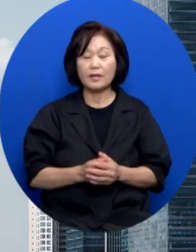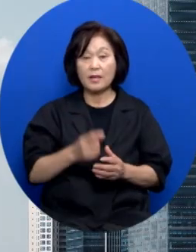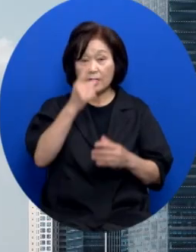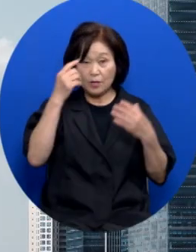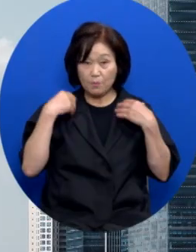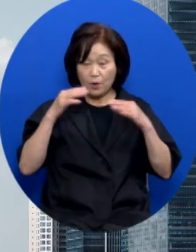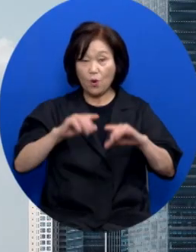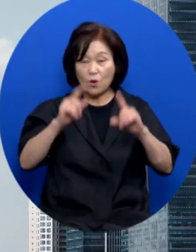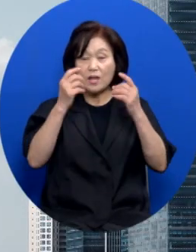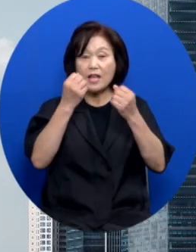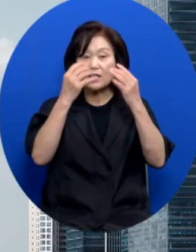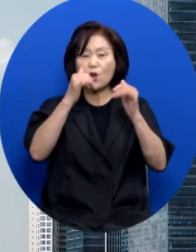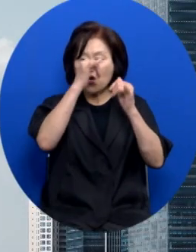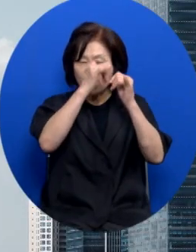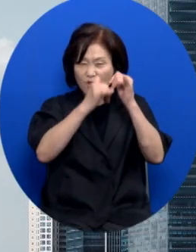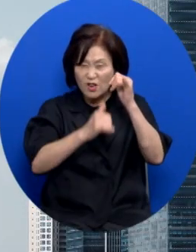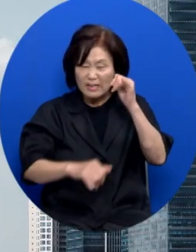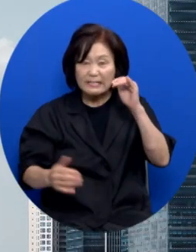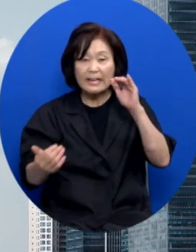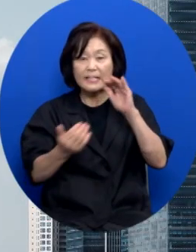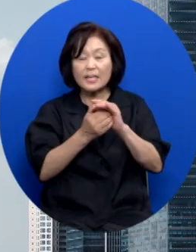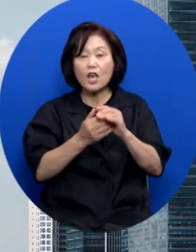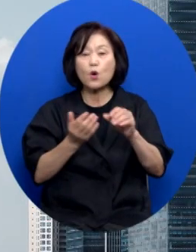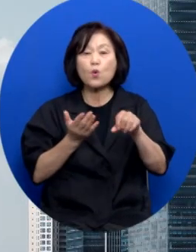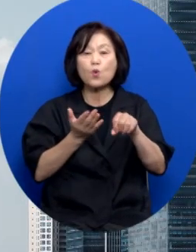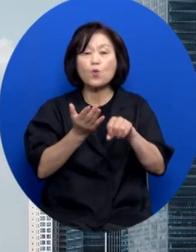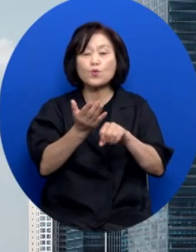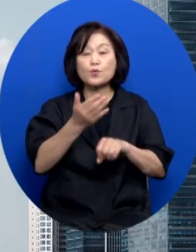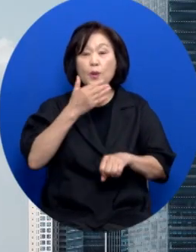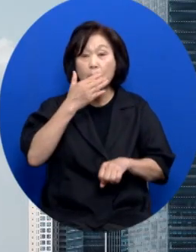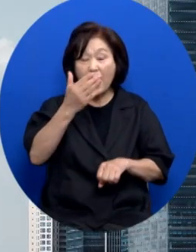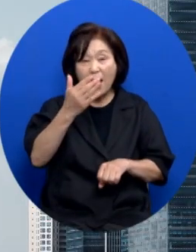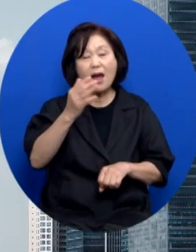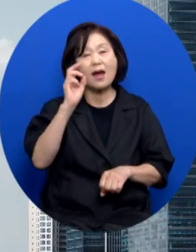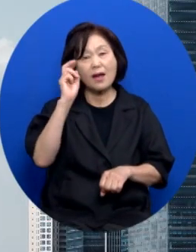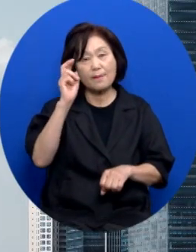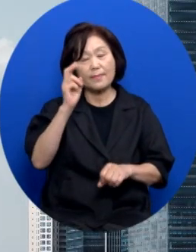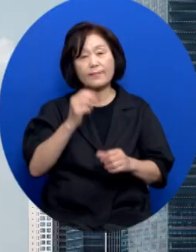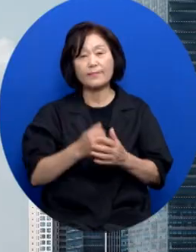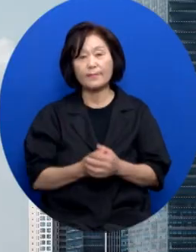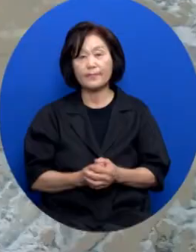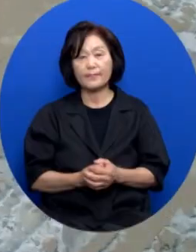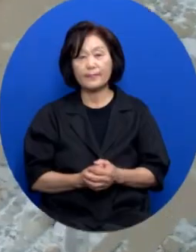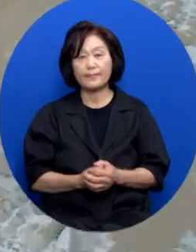정부가 올해 새로운 역대 최대 수출 실적 달성이 가능할 것으로 전망했습니다.